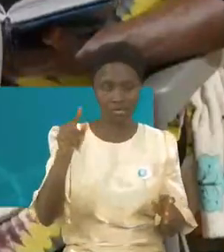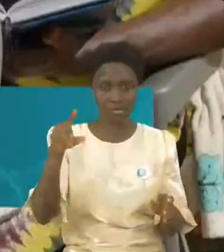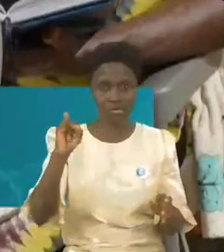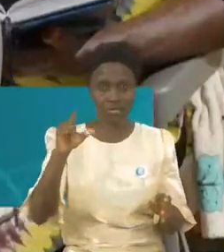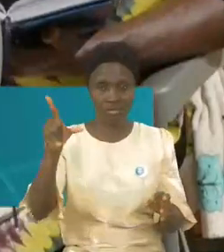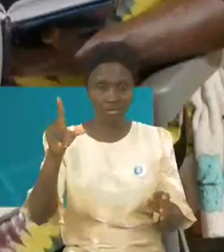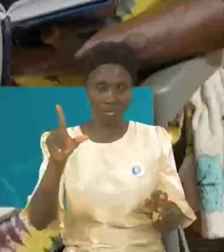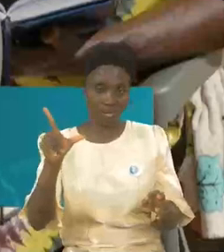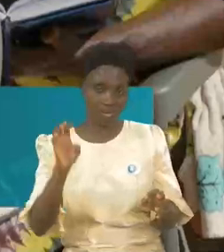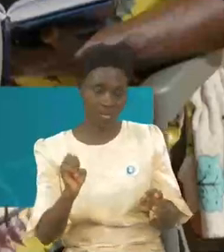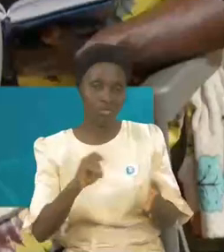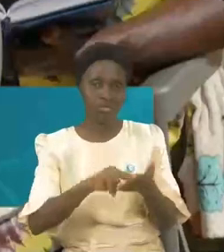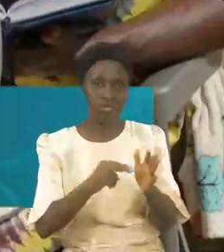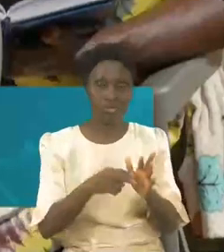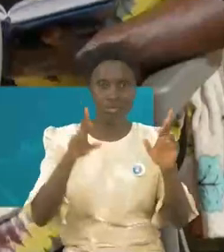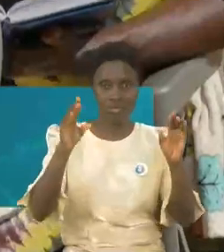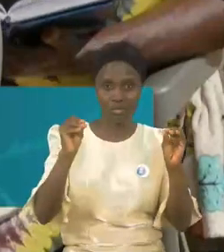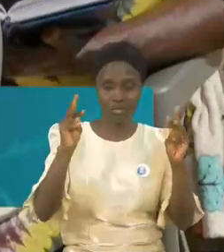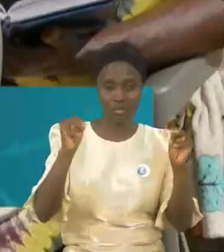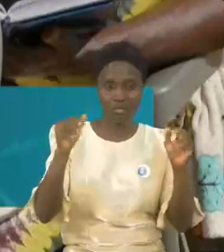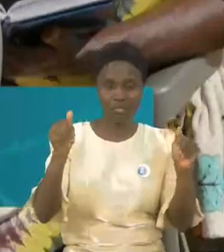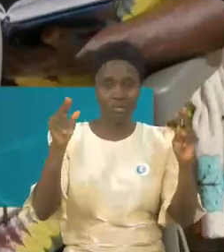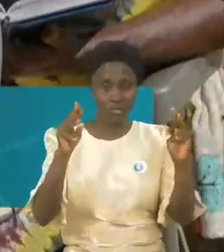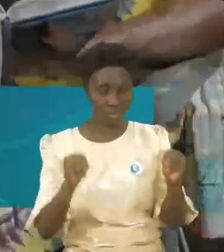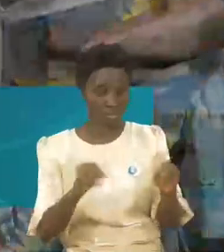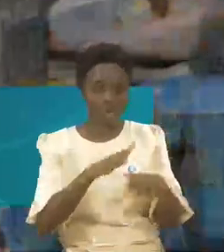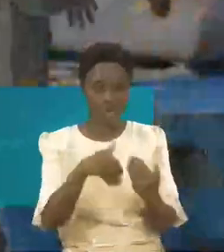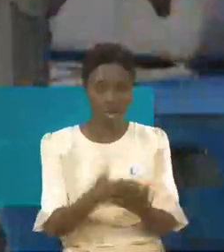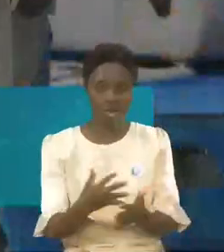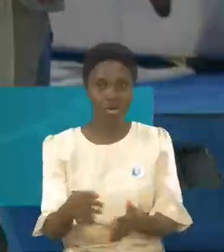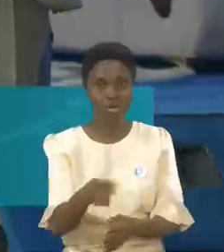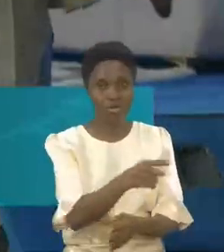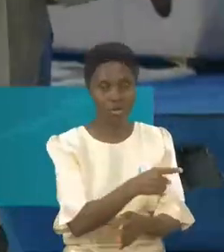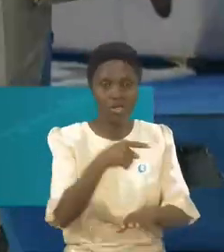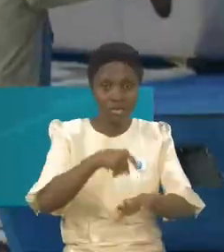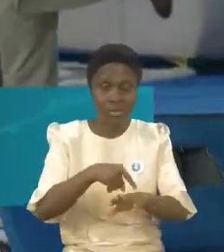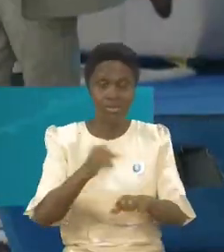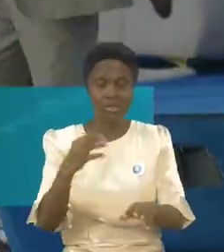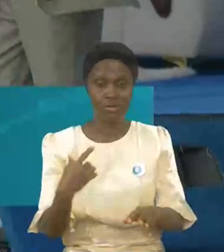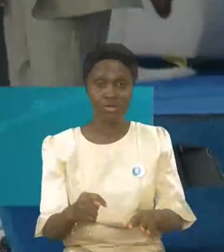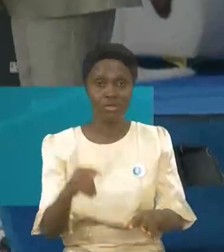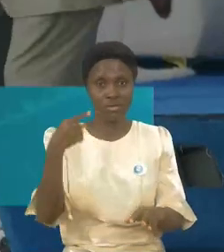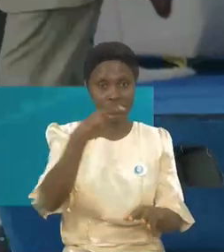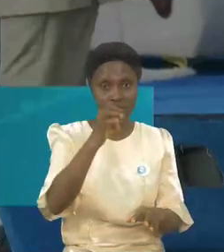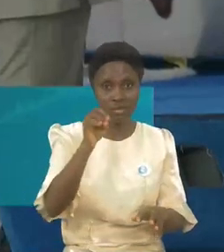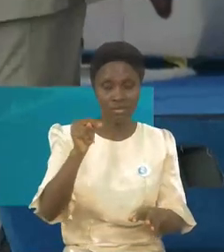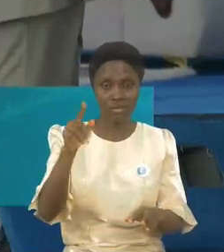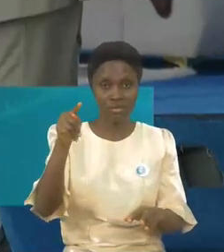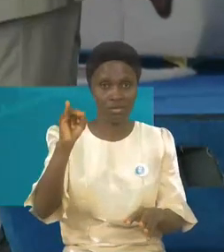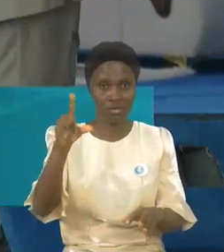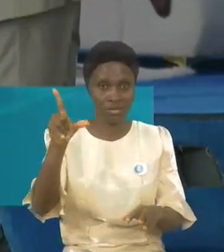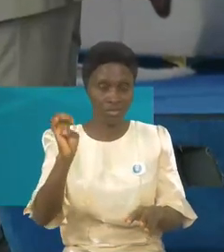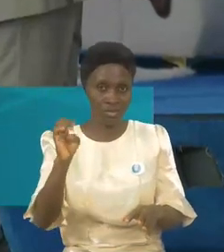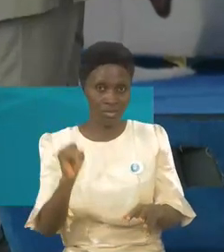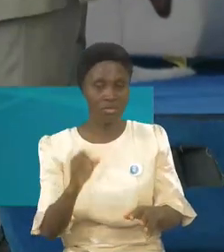les nations Médo-Perses, nations, les Grecs, Médo-Perses, les Romains,